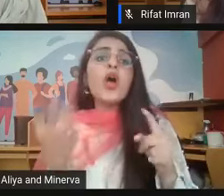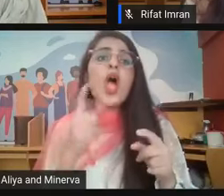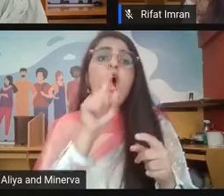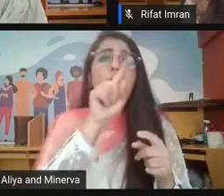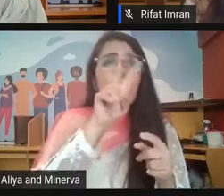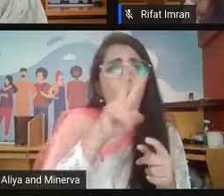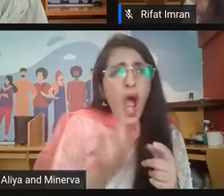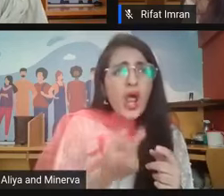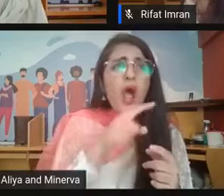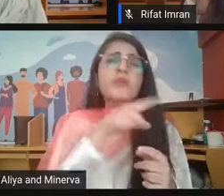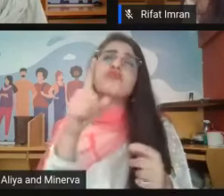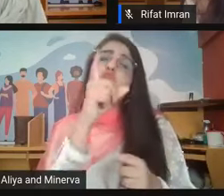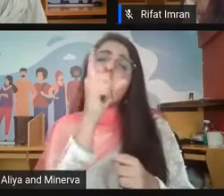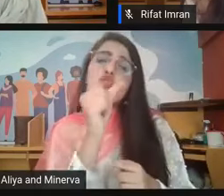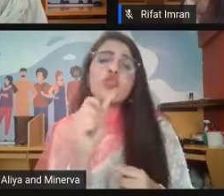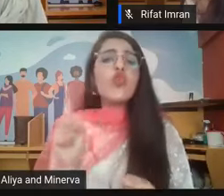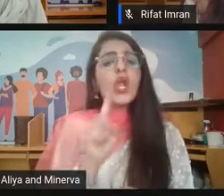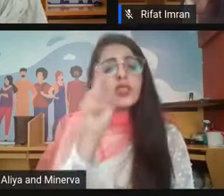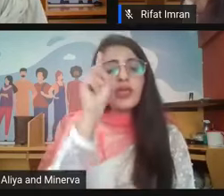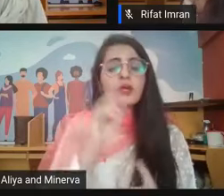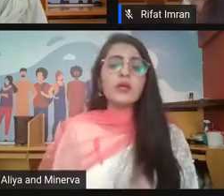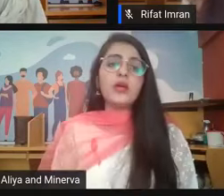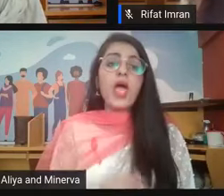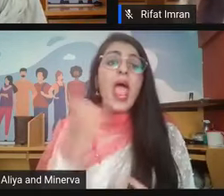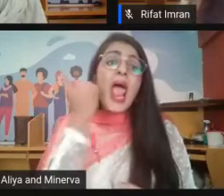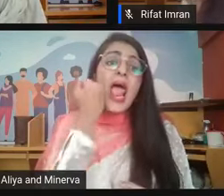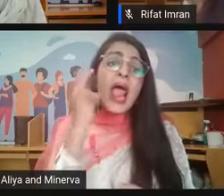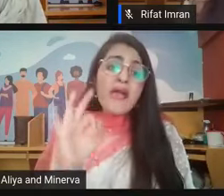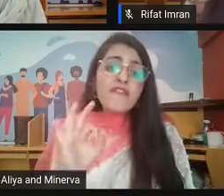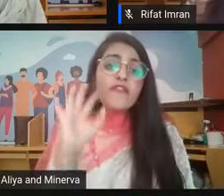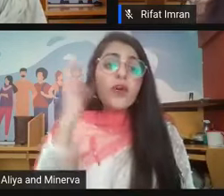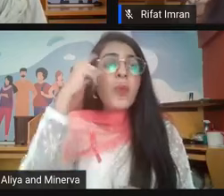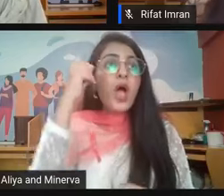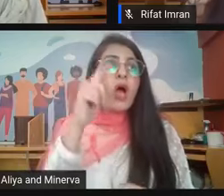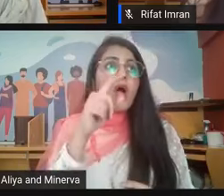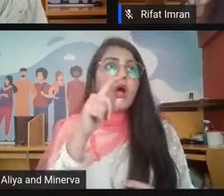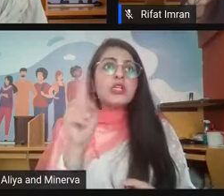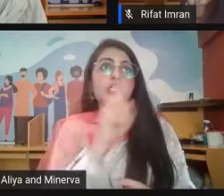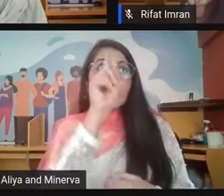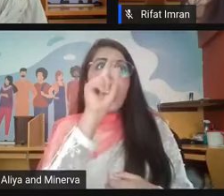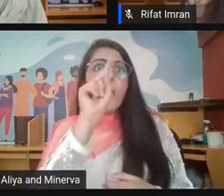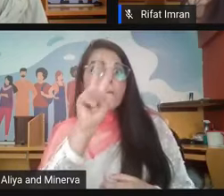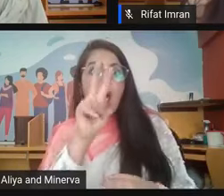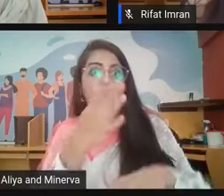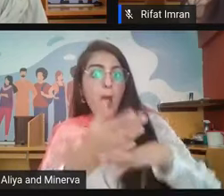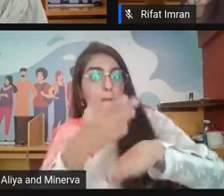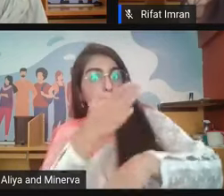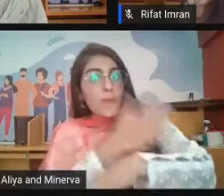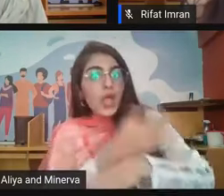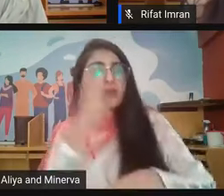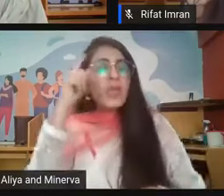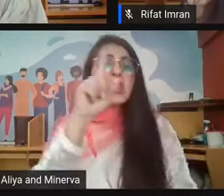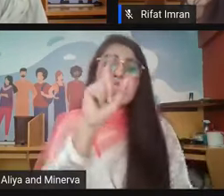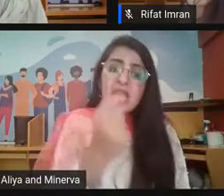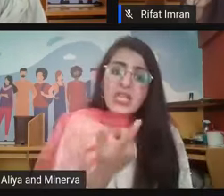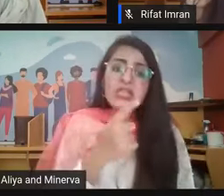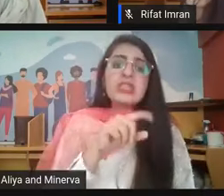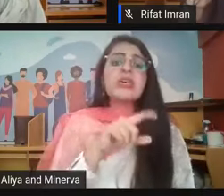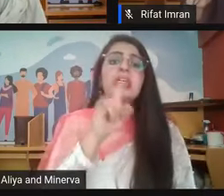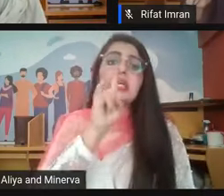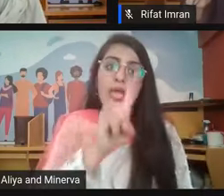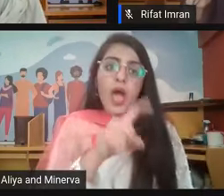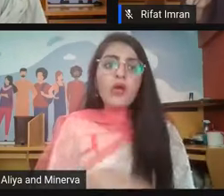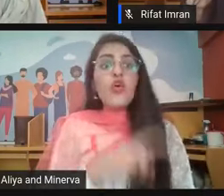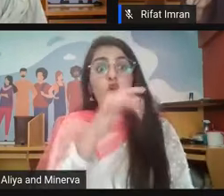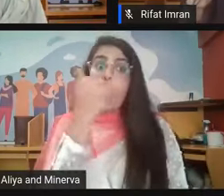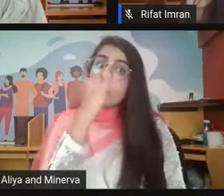टू 16 इयर्स. सो इफ समबडी हैड पीरियड्स बिफोर 12 इयर्स, सो इट मींस दे आर एट रिस्क ऑफ हैविंग